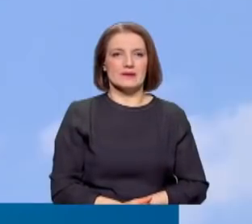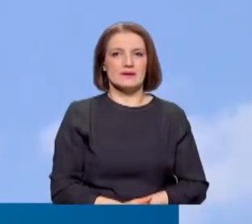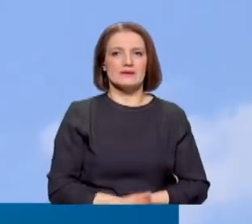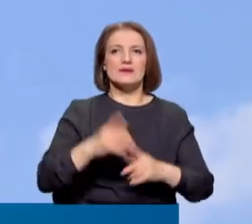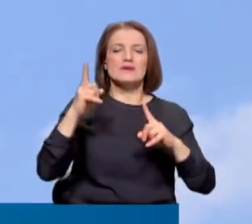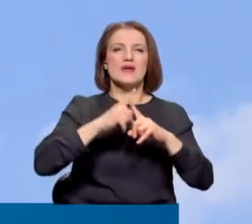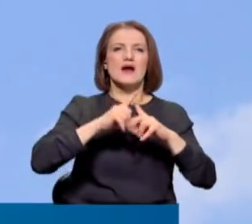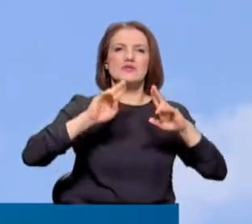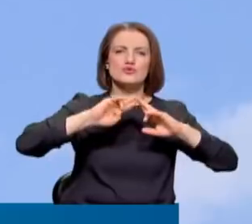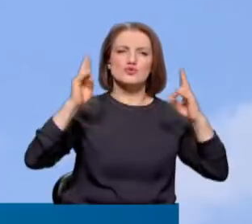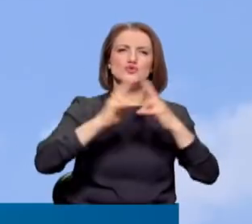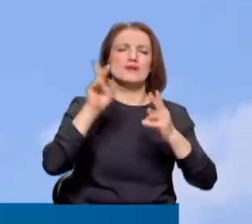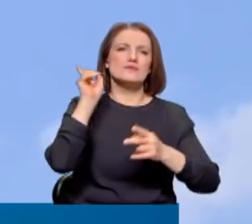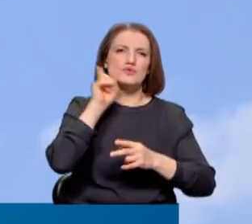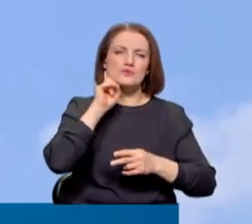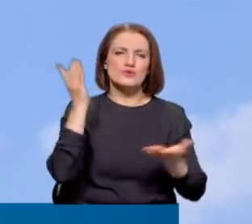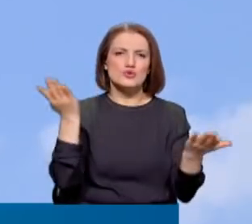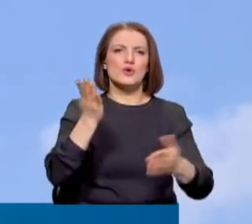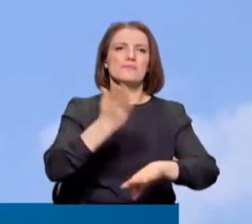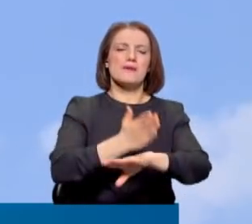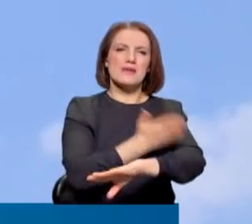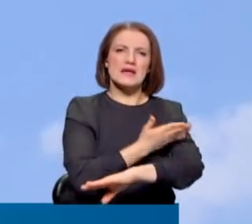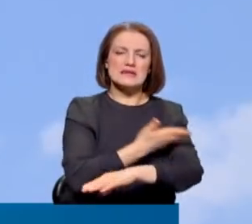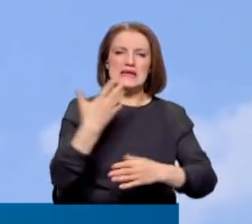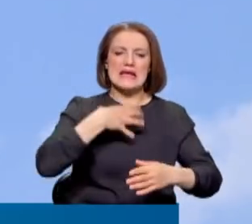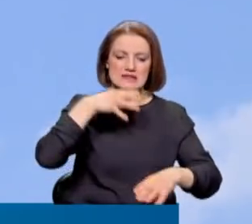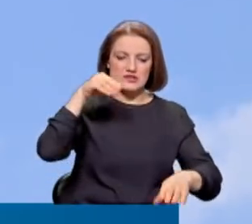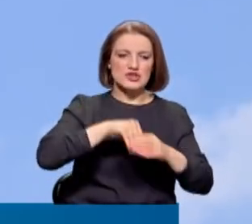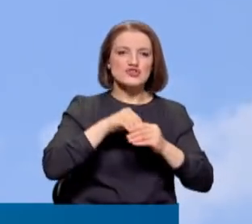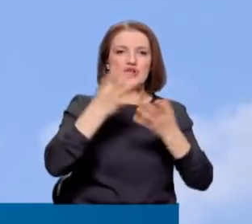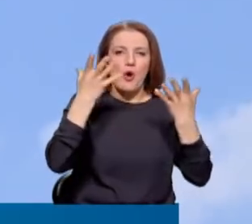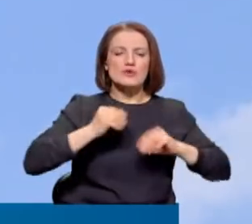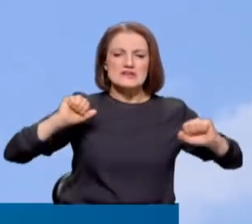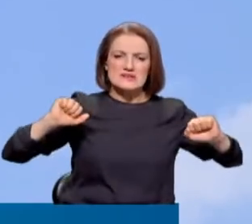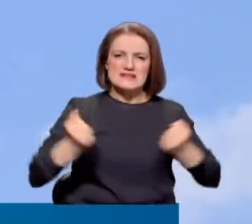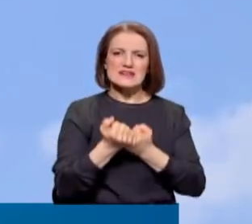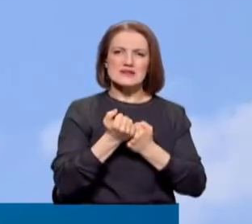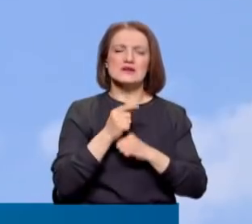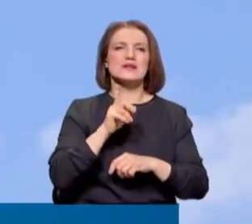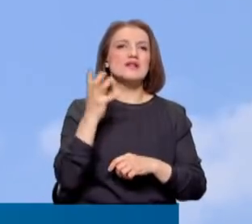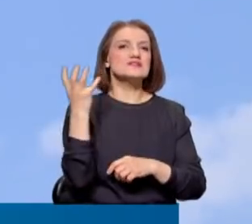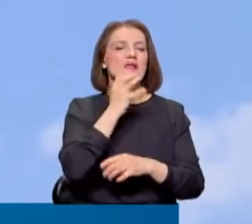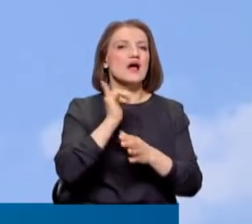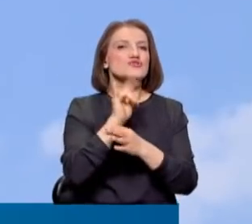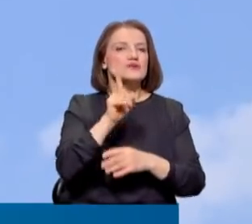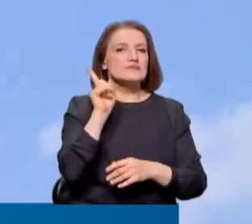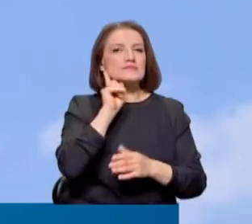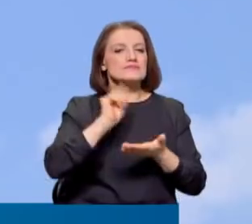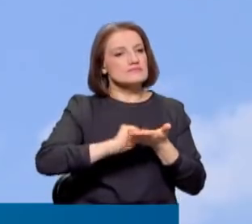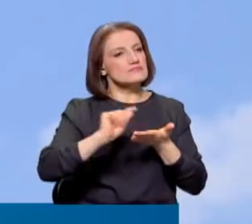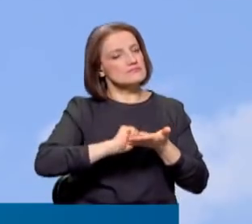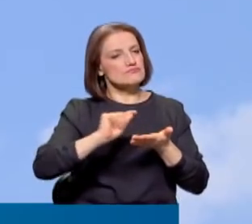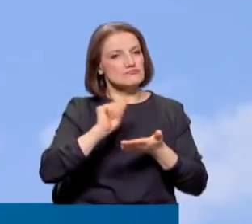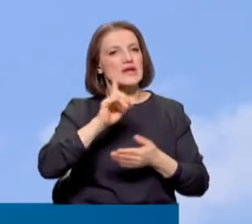Tarkan dünyanın Emre ketinin kendisinin içinde bulunduğu sıkıntıları sanatçı duyarlılığıyla notalara dökmüş